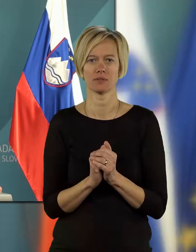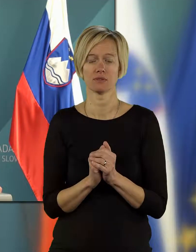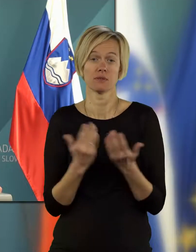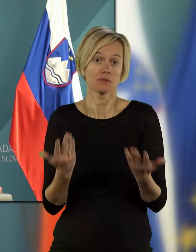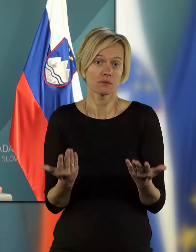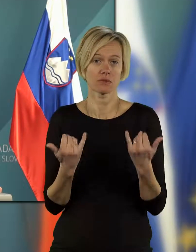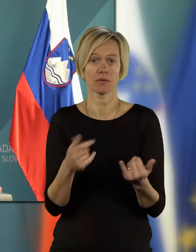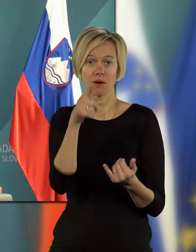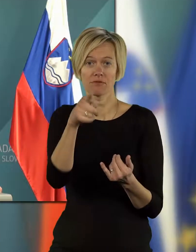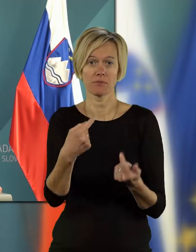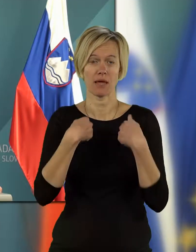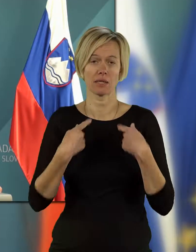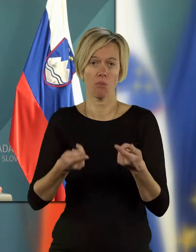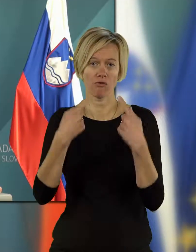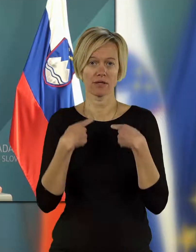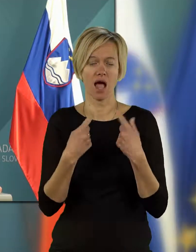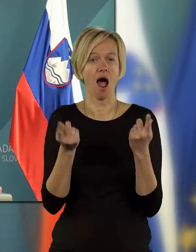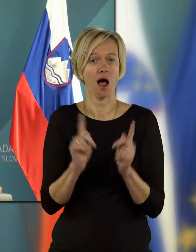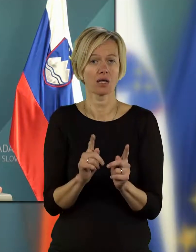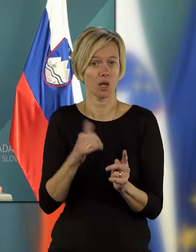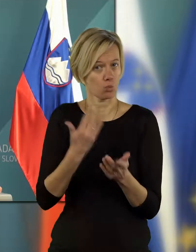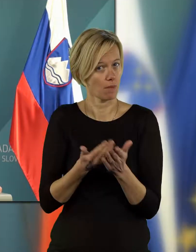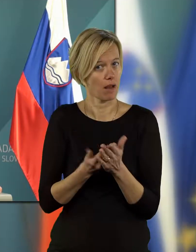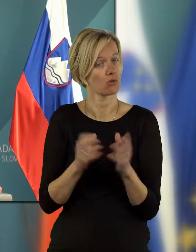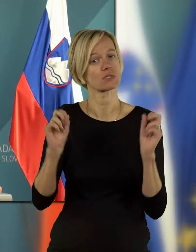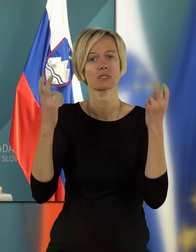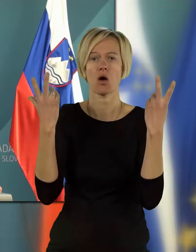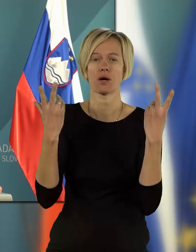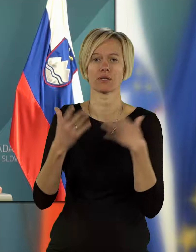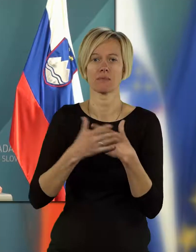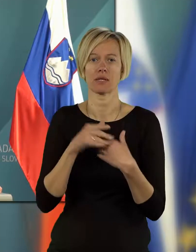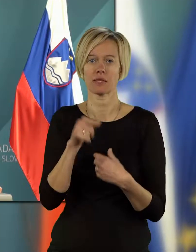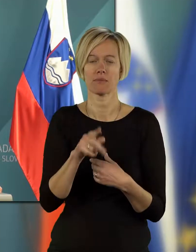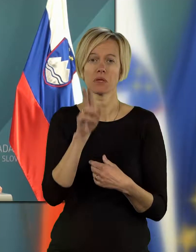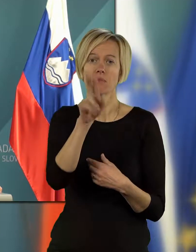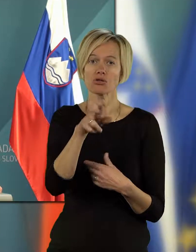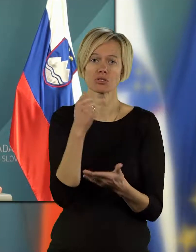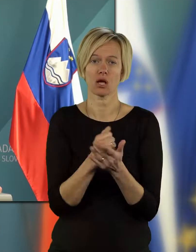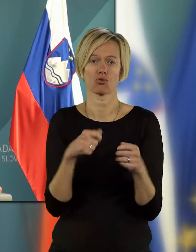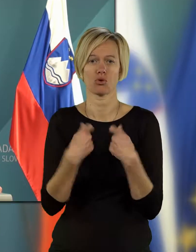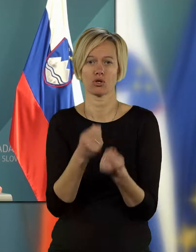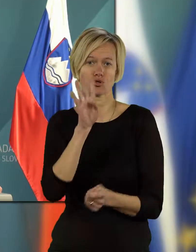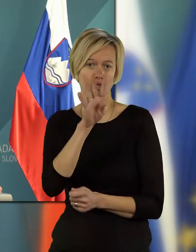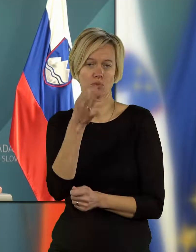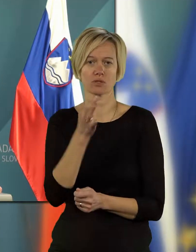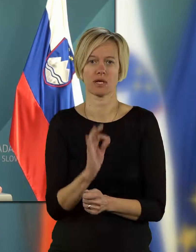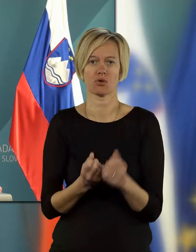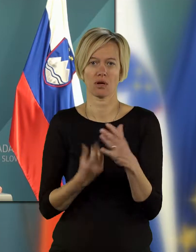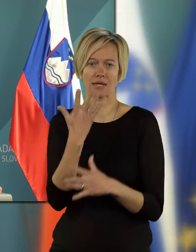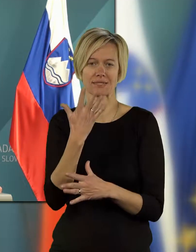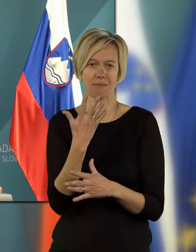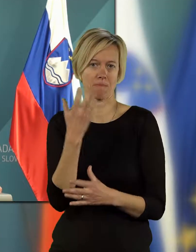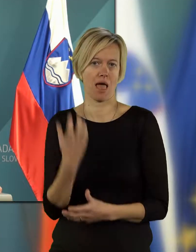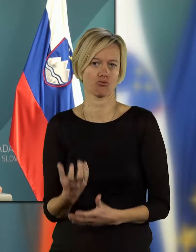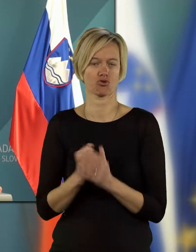naslednje leto. Zdaj mi pa vi povejte, a je utemeljeno stavkati pri tem, ko imaš zagotovljeno